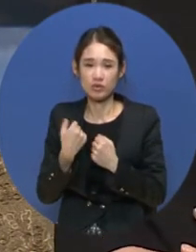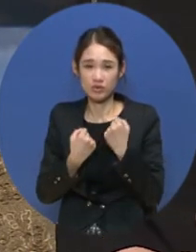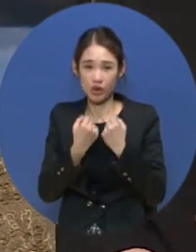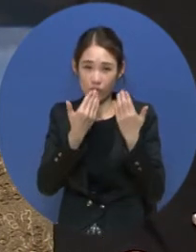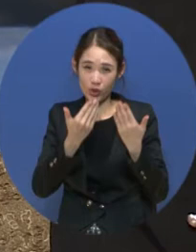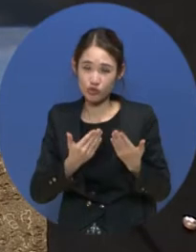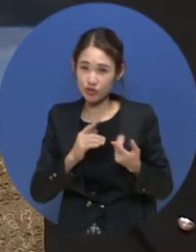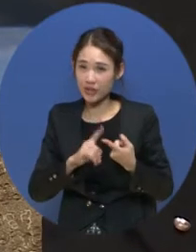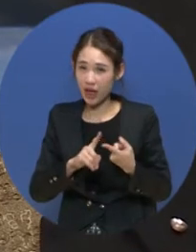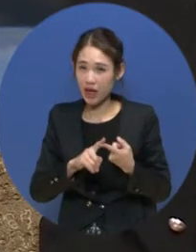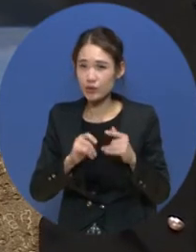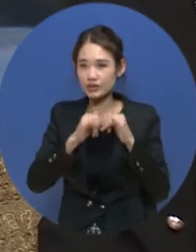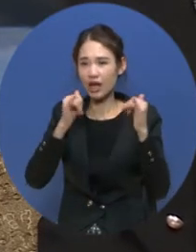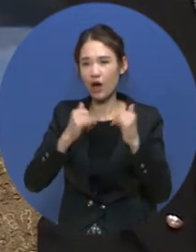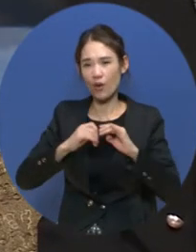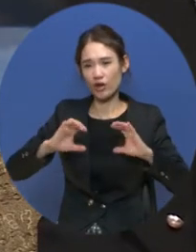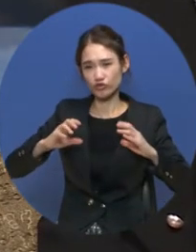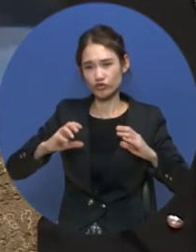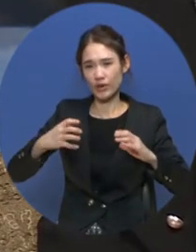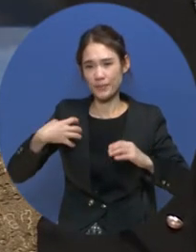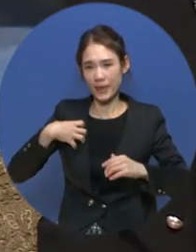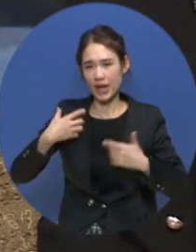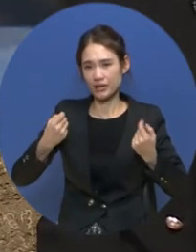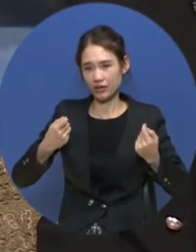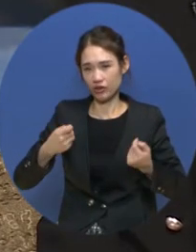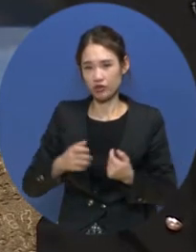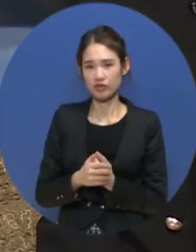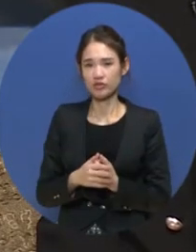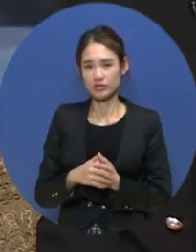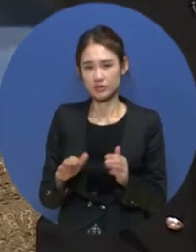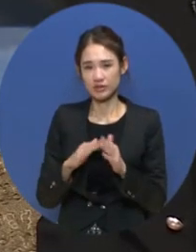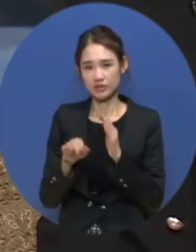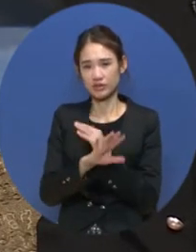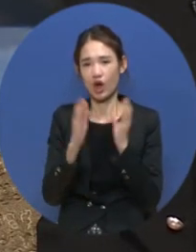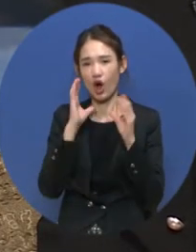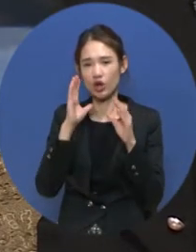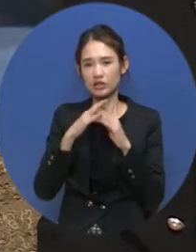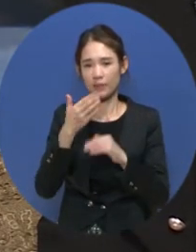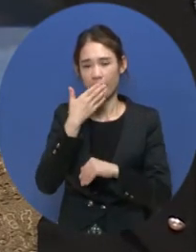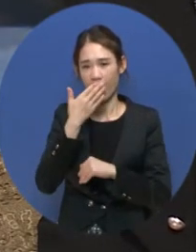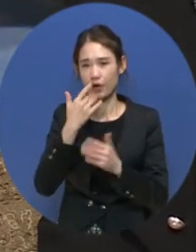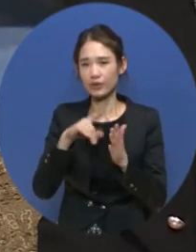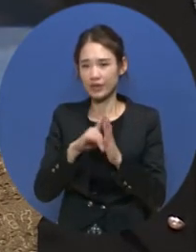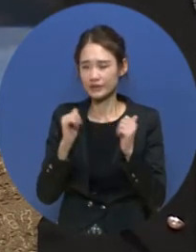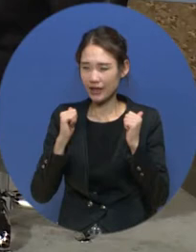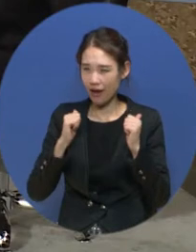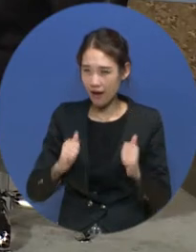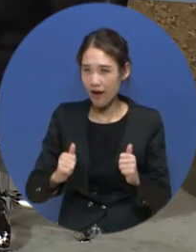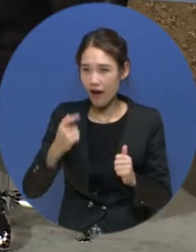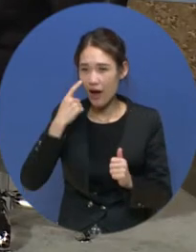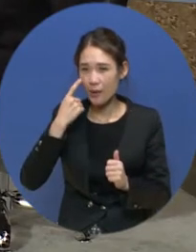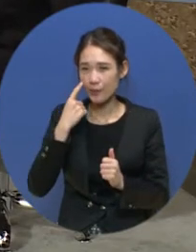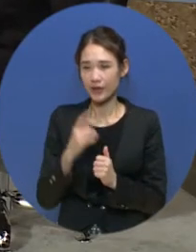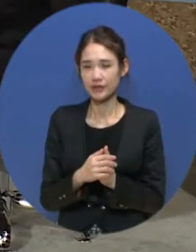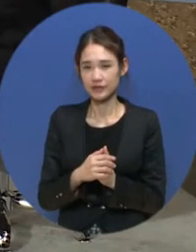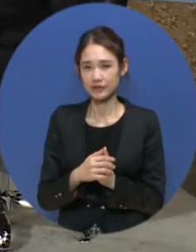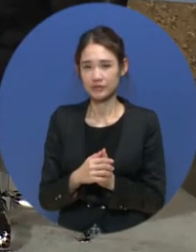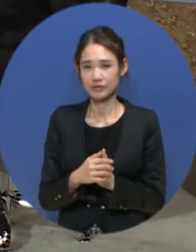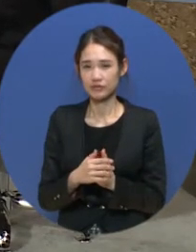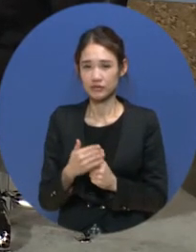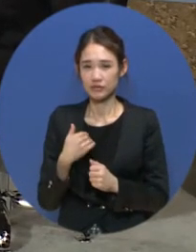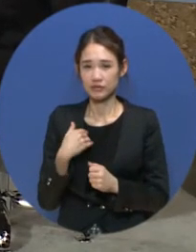말한 대로 사회와 국가가 하듯이 저희는 저희 가정 어린이집에서 할 수 있는 최선을 다하고자 합니다. 네.